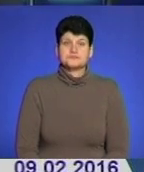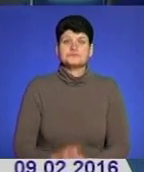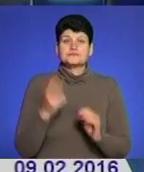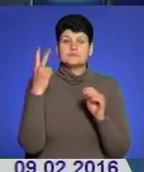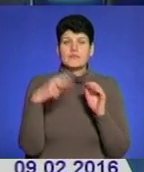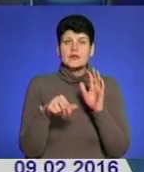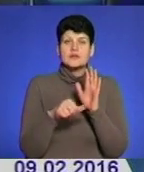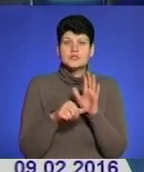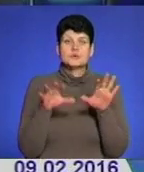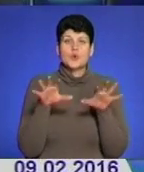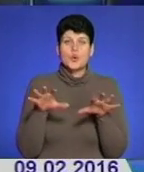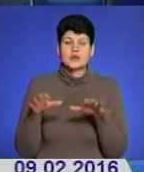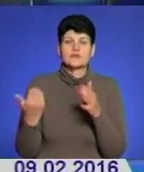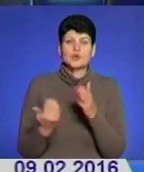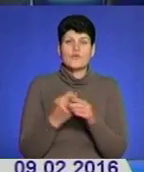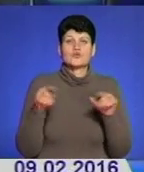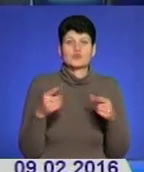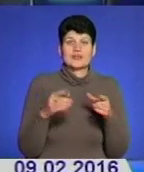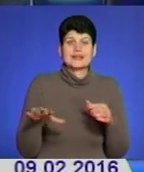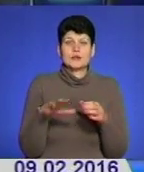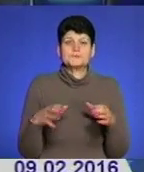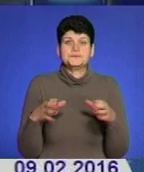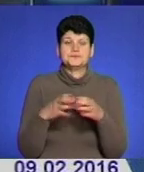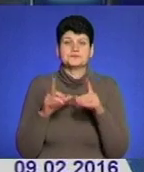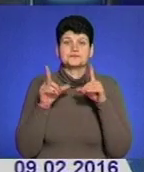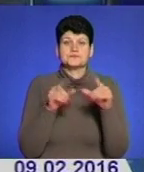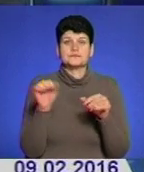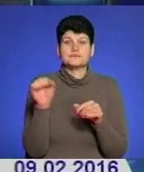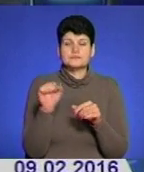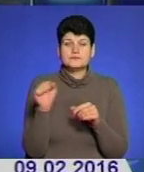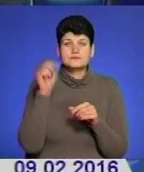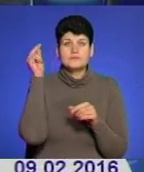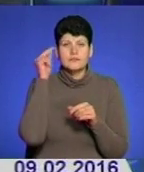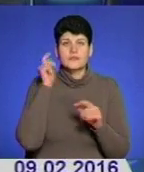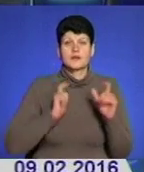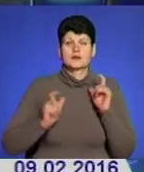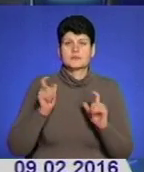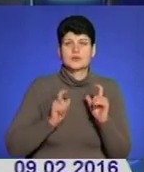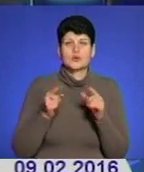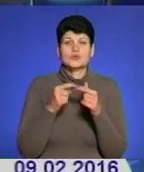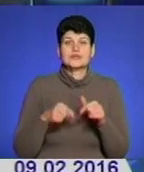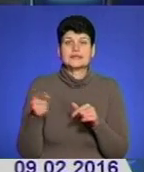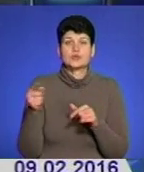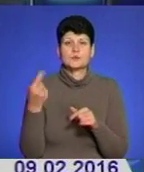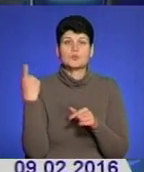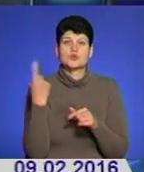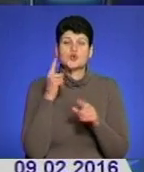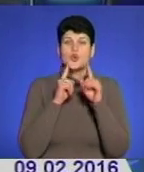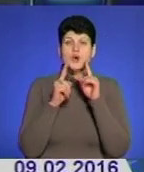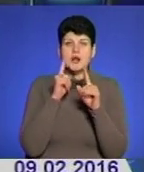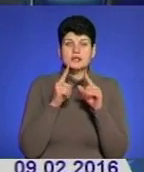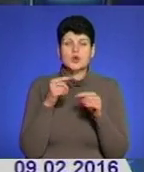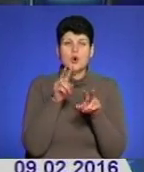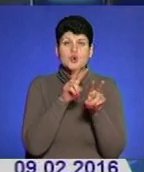26 голів новостворених об'єднаних територіальних громад відвідали Теребовлю у рамках навчального семінару, організованого Тернопільською обласною радою. Розглядали